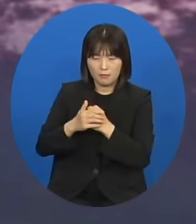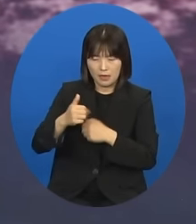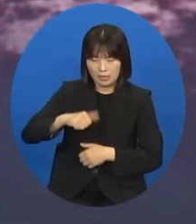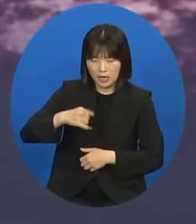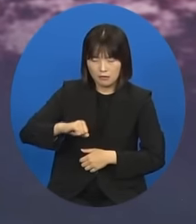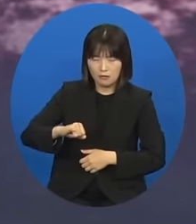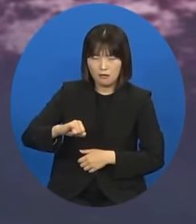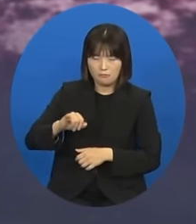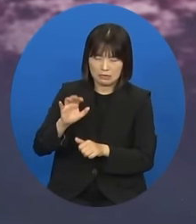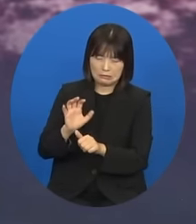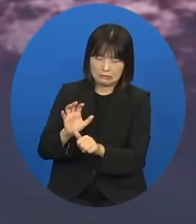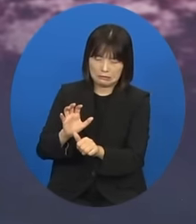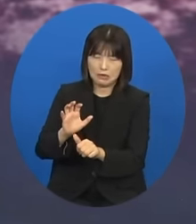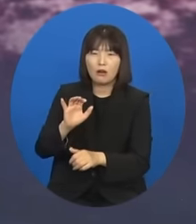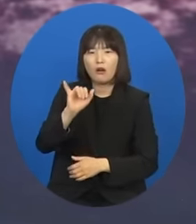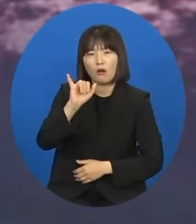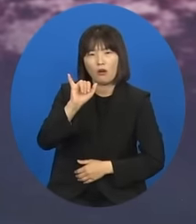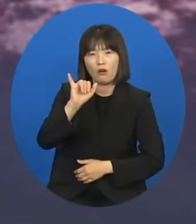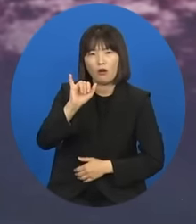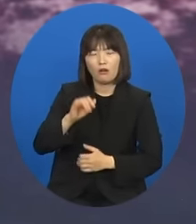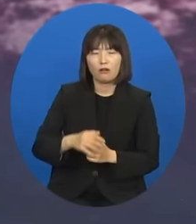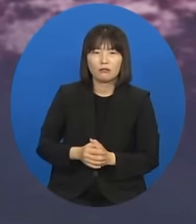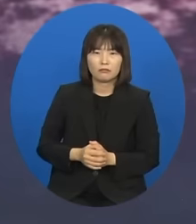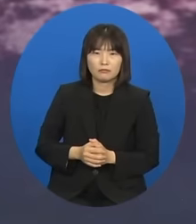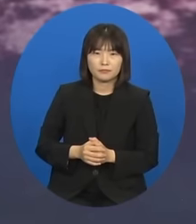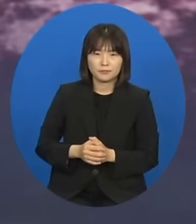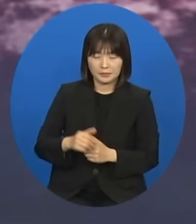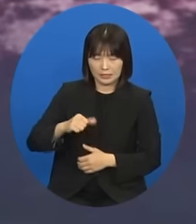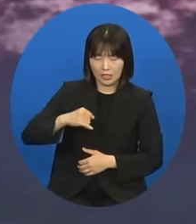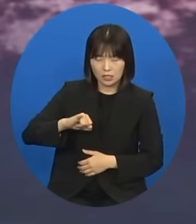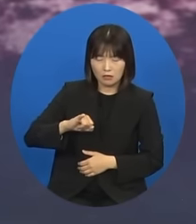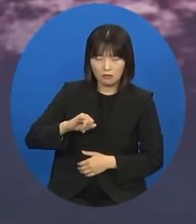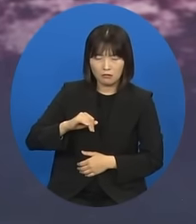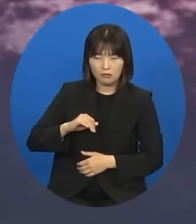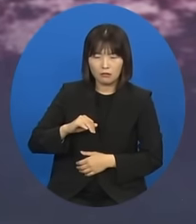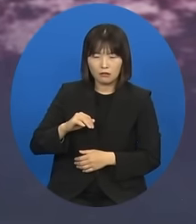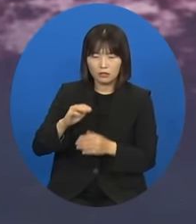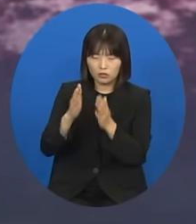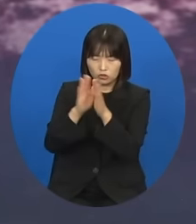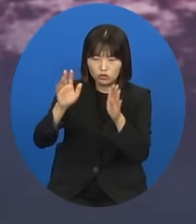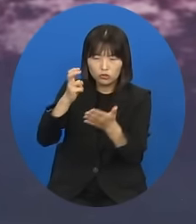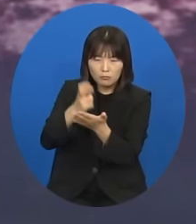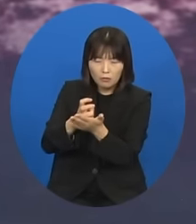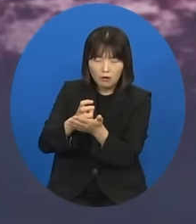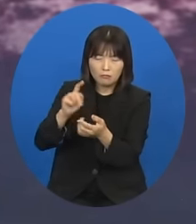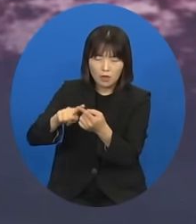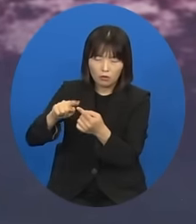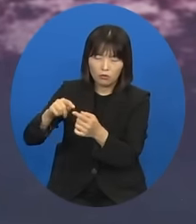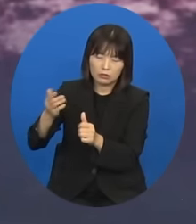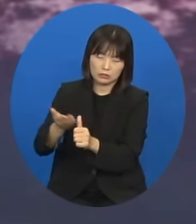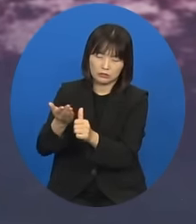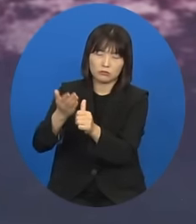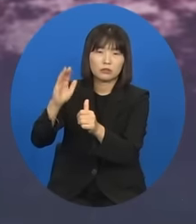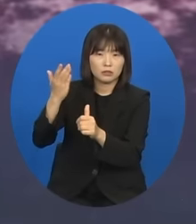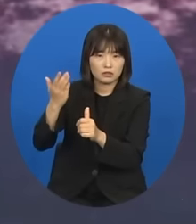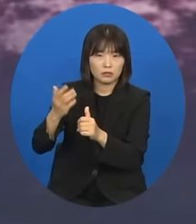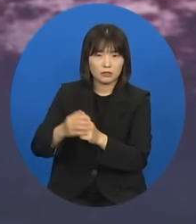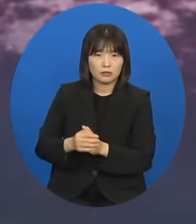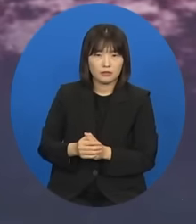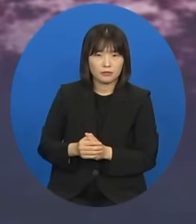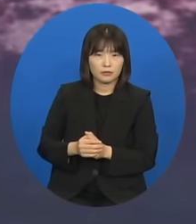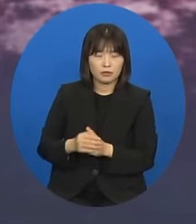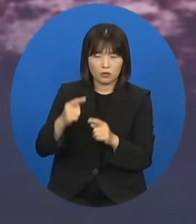아이들을 나두 모르게 율법적으로 키우게 돼요 그 되게 이제 그렇게 열심 있는 부모님들은 교회의